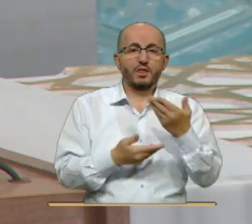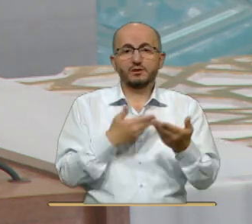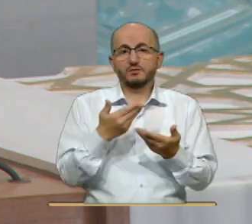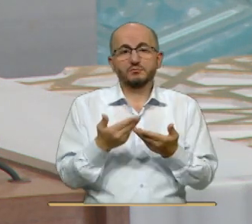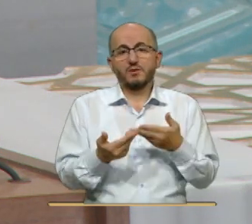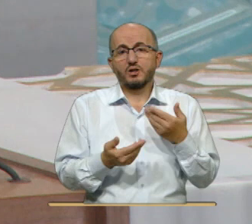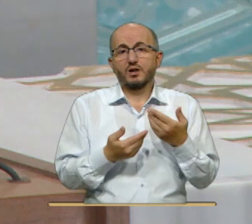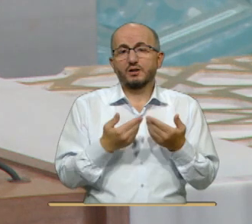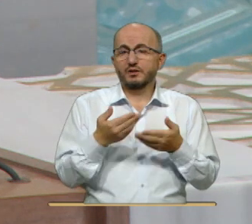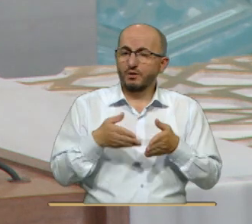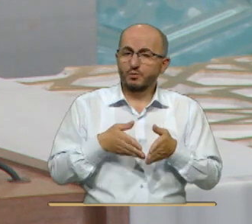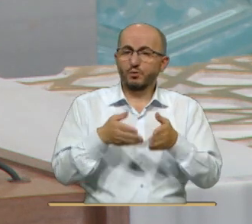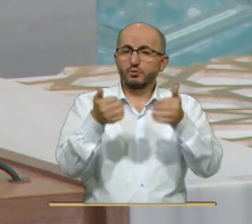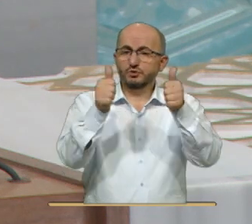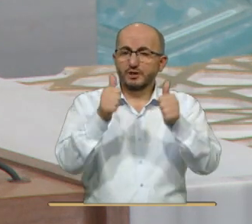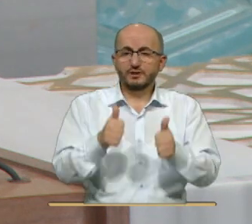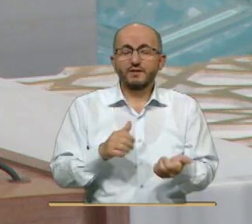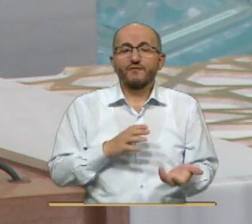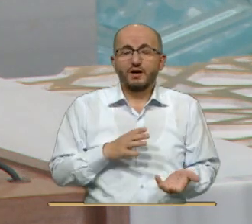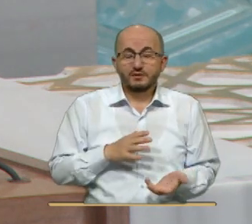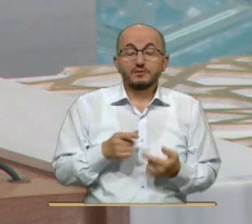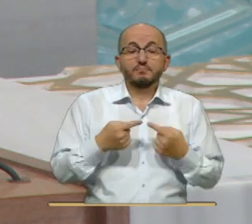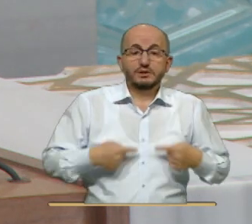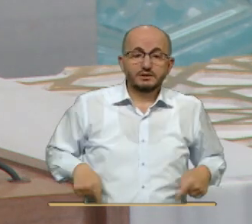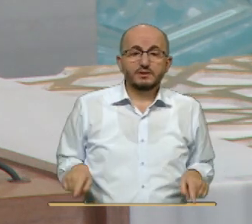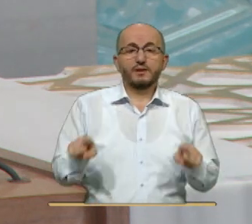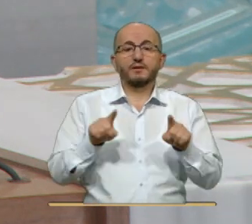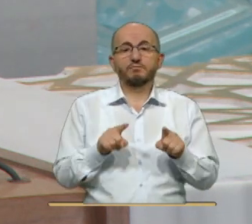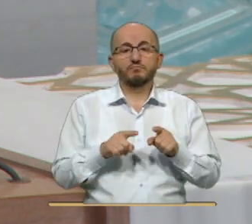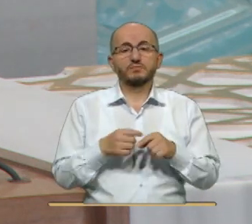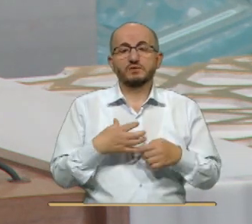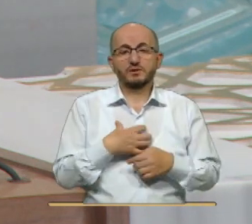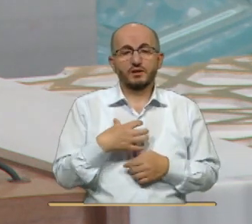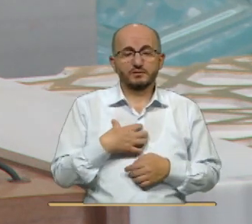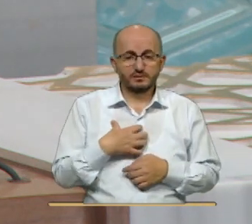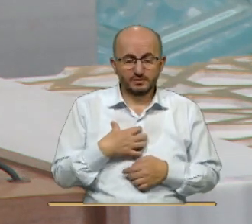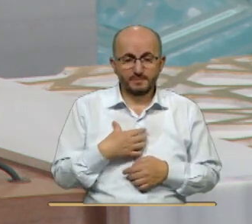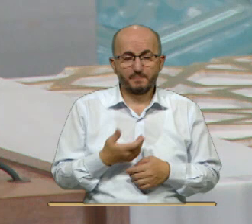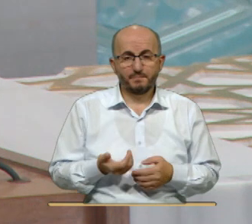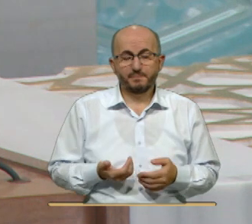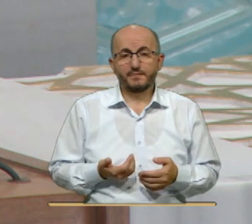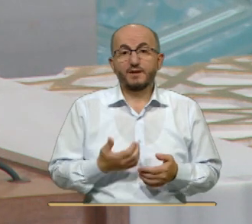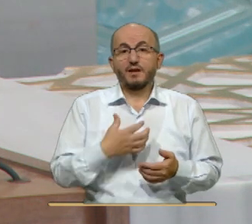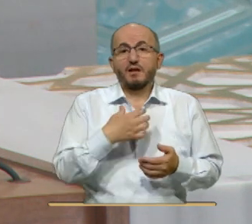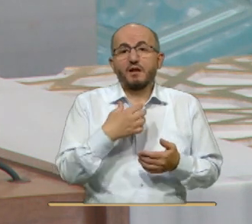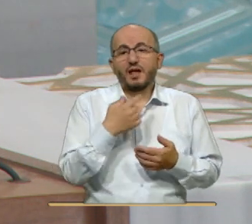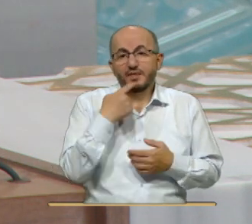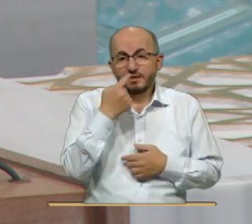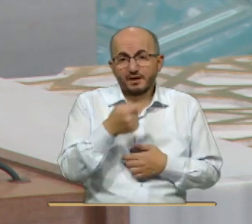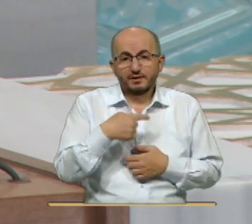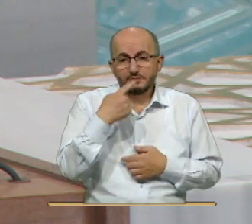vardır, anlatma biçimi vardır. Biz de kendi üslubumuz, kendi